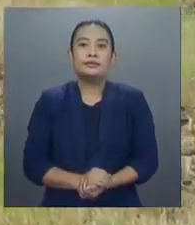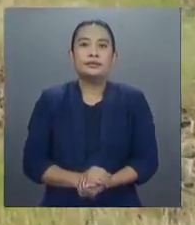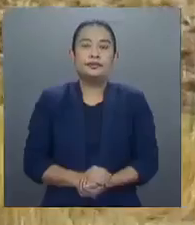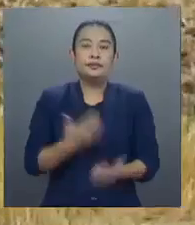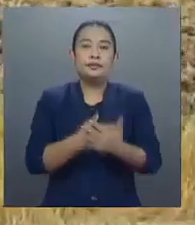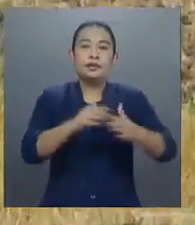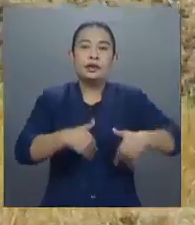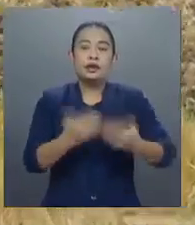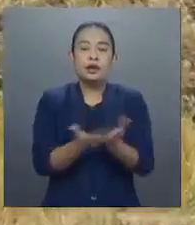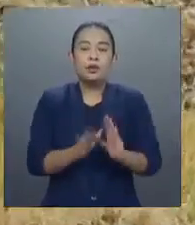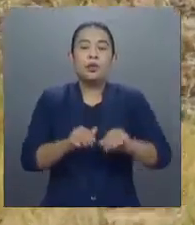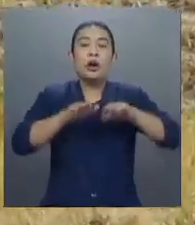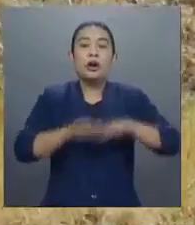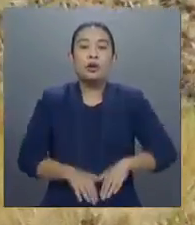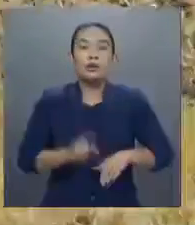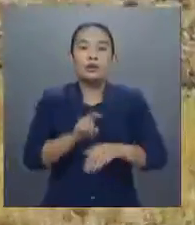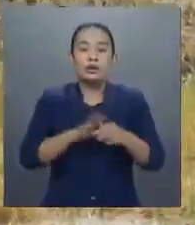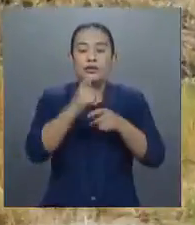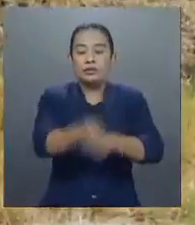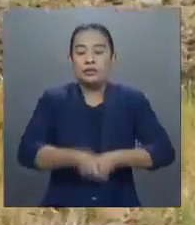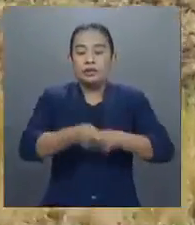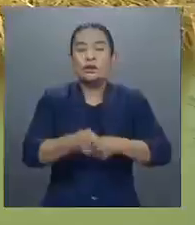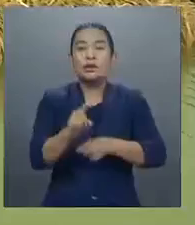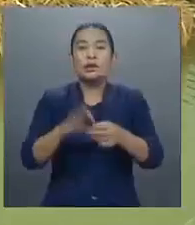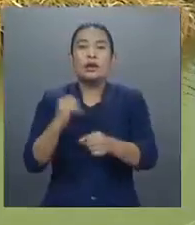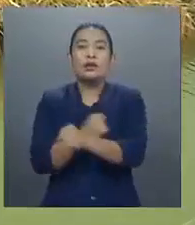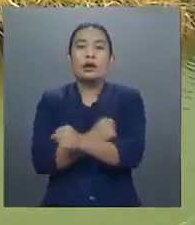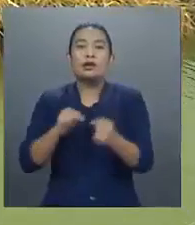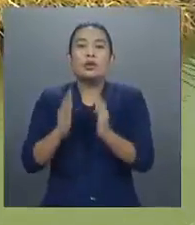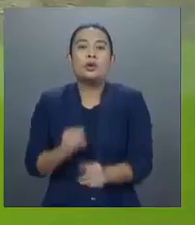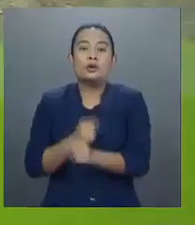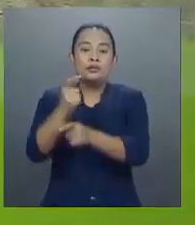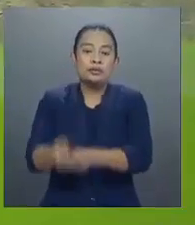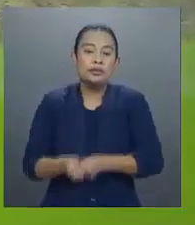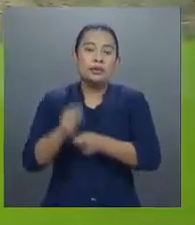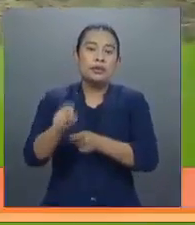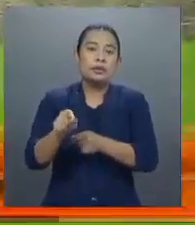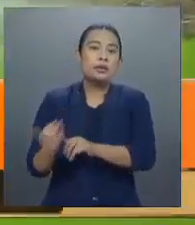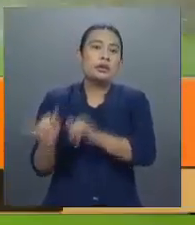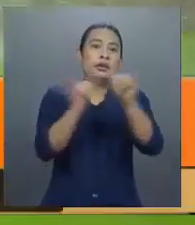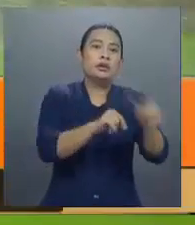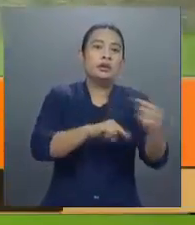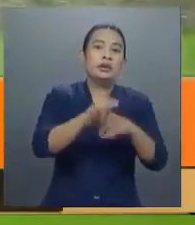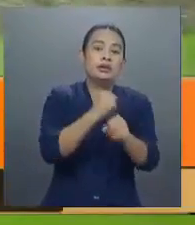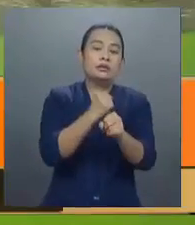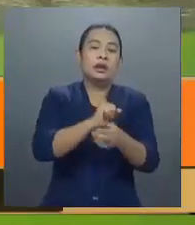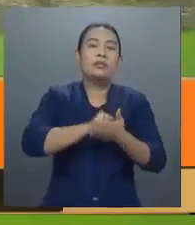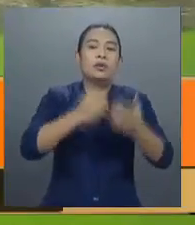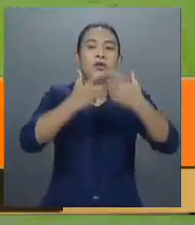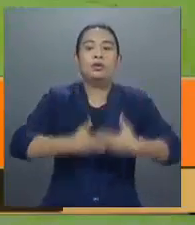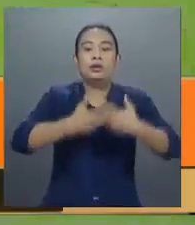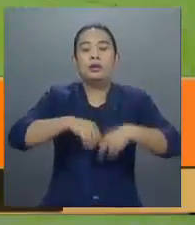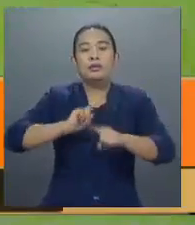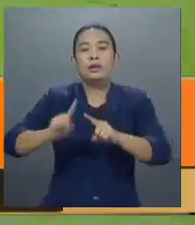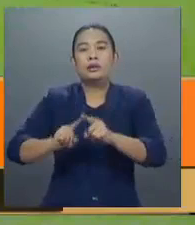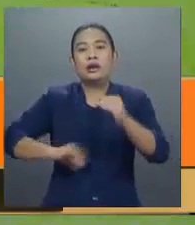รายได้ต่อครัวเรือนที่ลดลงจากภาคการเกษตรส่งผลให้แรงงานภาคการเกษตรมีการเคลื่อนย้ายไปสู่ภาคบริการและอุตสาหกรรมอื่นเพิ่มขึ้นน